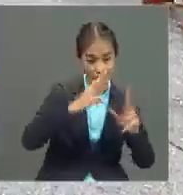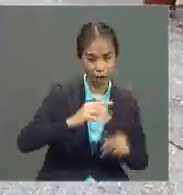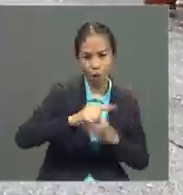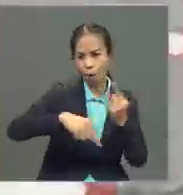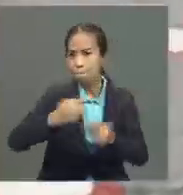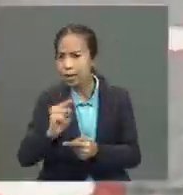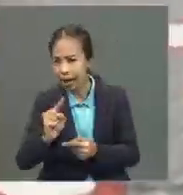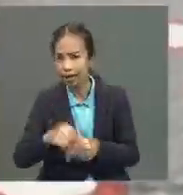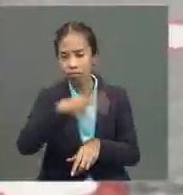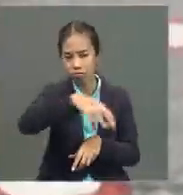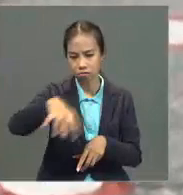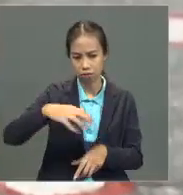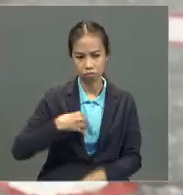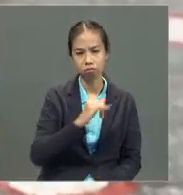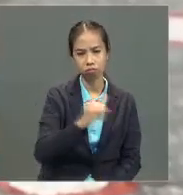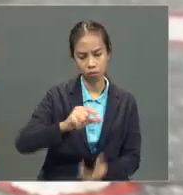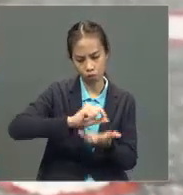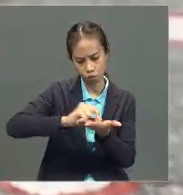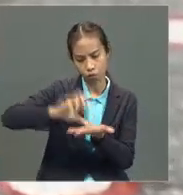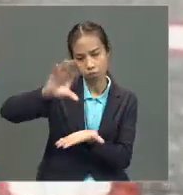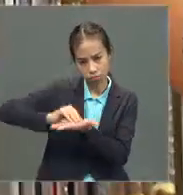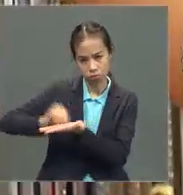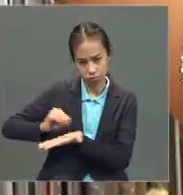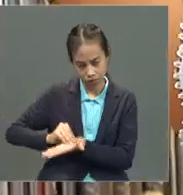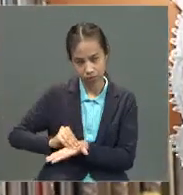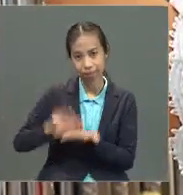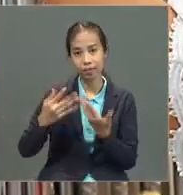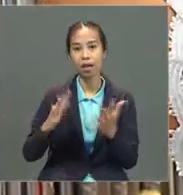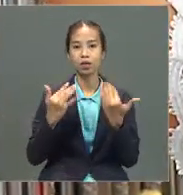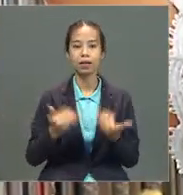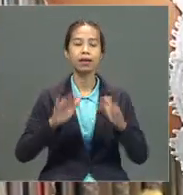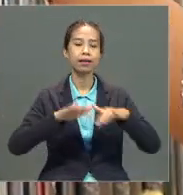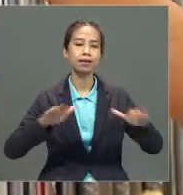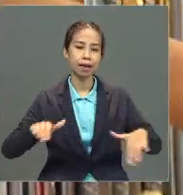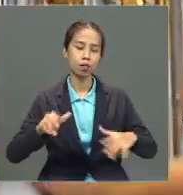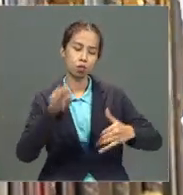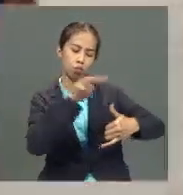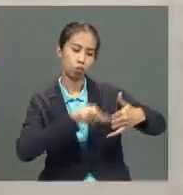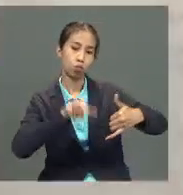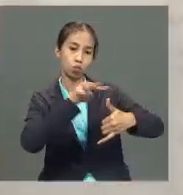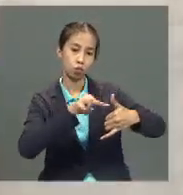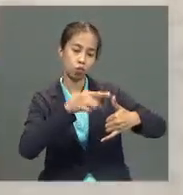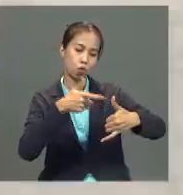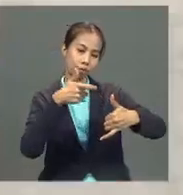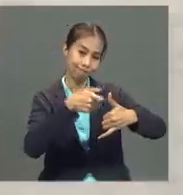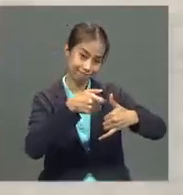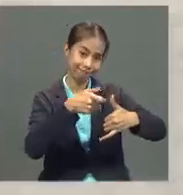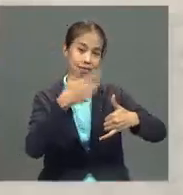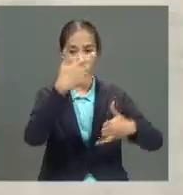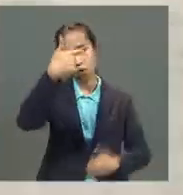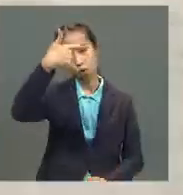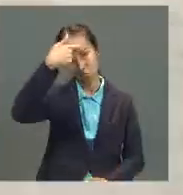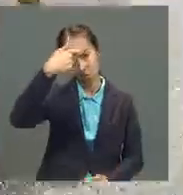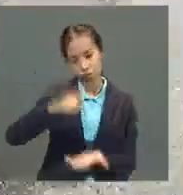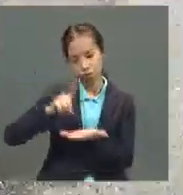ายงานให้ทราบกันทุกวันบรรยากาศทั่วไปก็พบว่าน้องๆเนี่ยเข้ารับการตรวจคัดกรองไข้หวัดแล้วก็ล้างมือเ